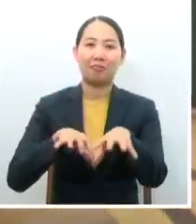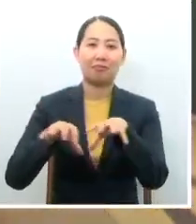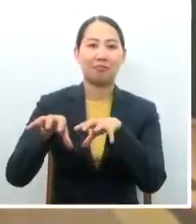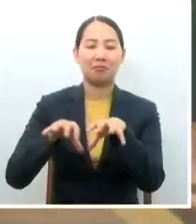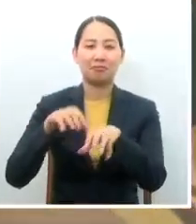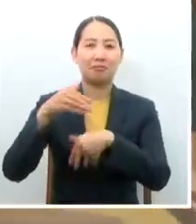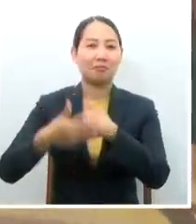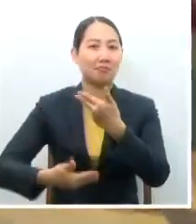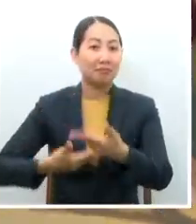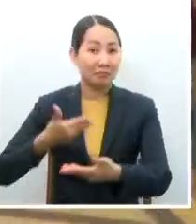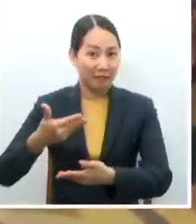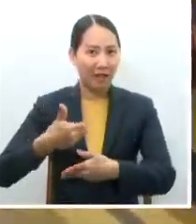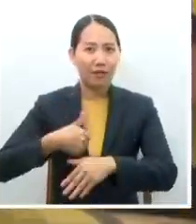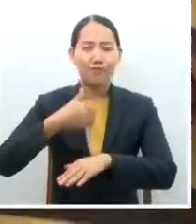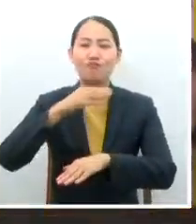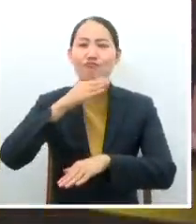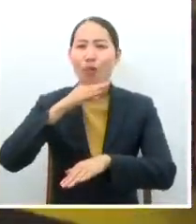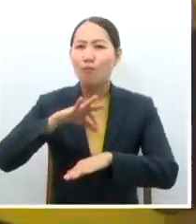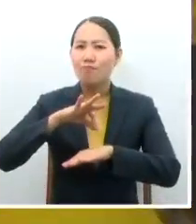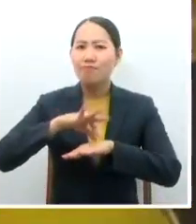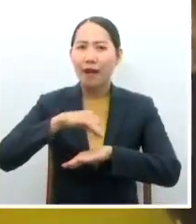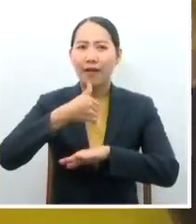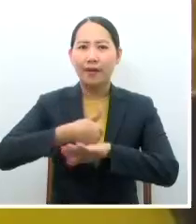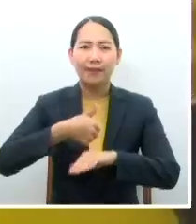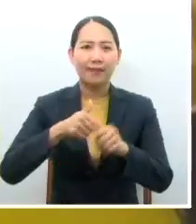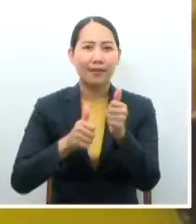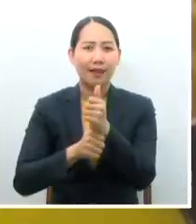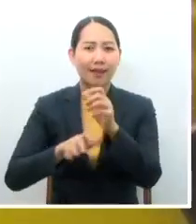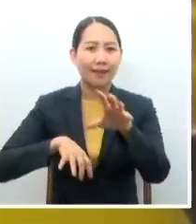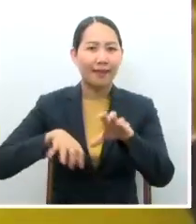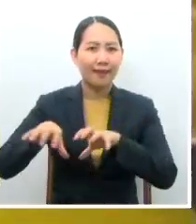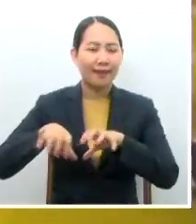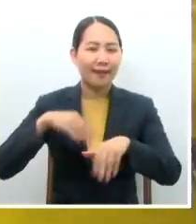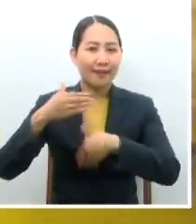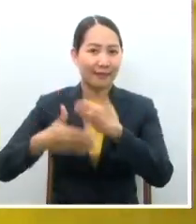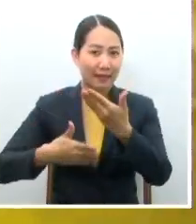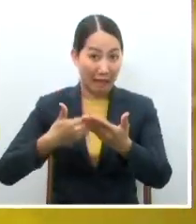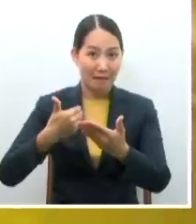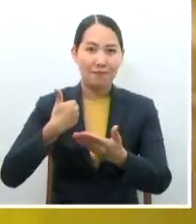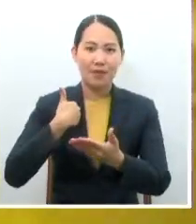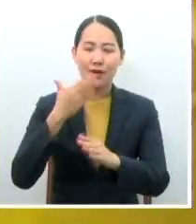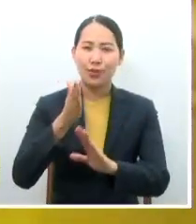ราะโรงงานผลิตทุเรียนกวนแห่งนี้ได้มีการส่งทุเรียนกวนออกไปขายไกลถึงต่างแดนอี